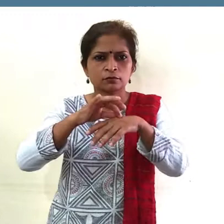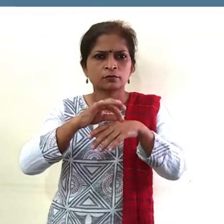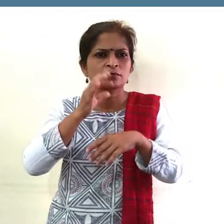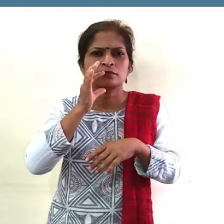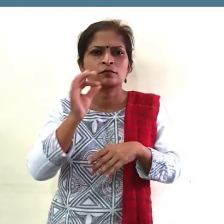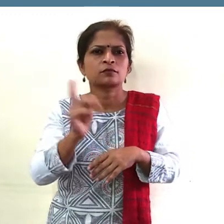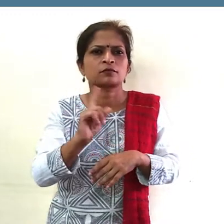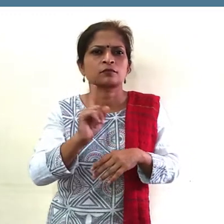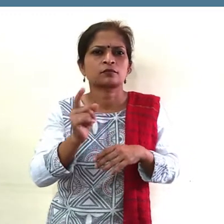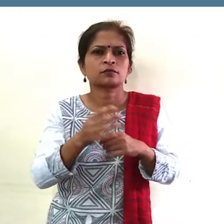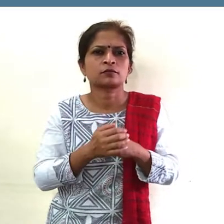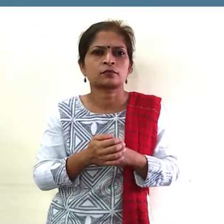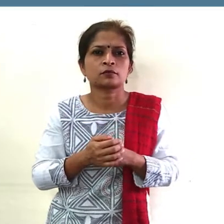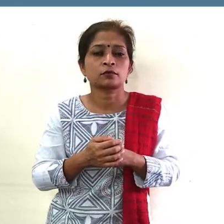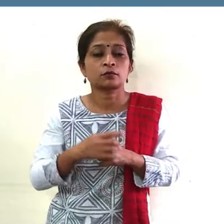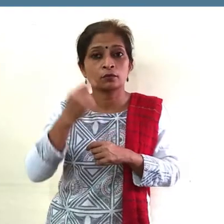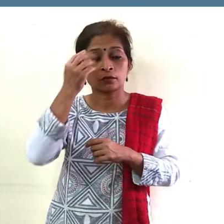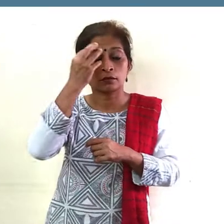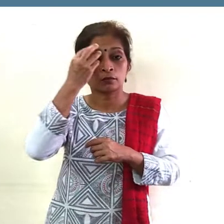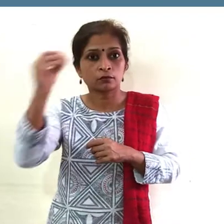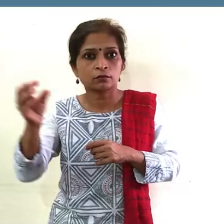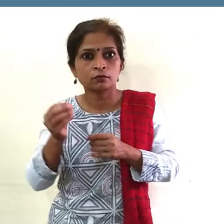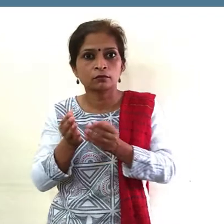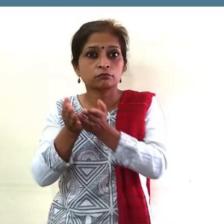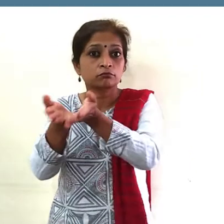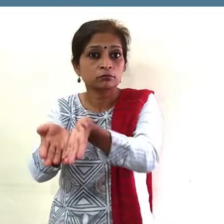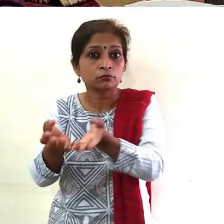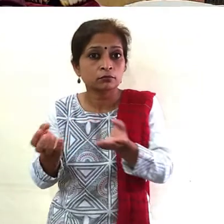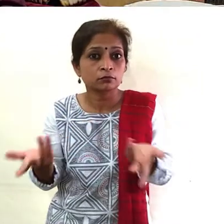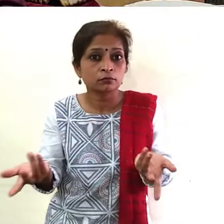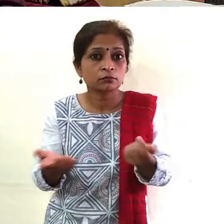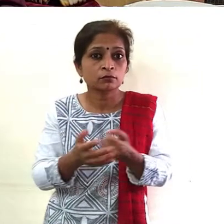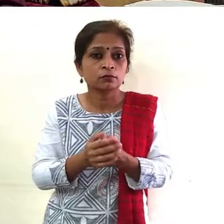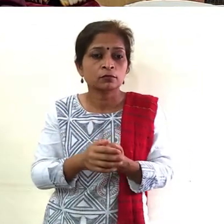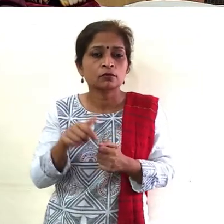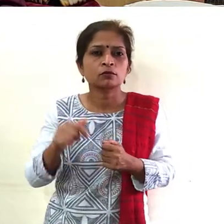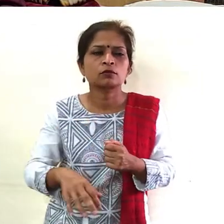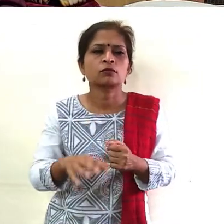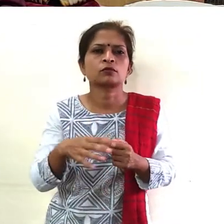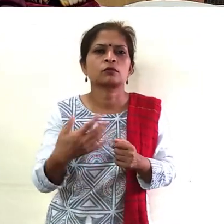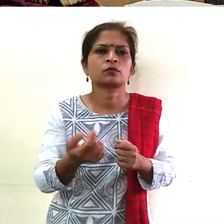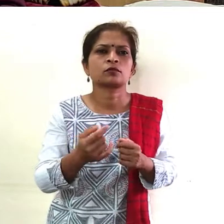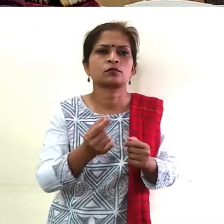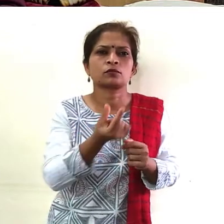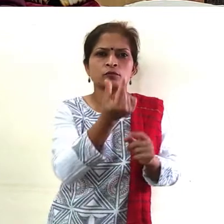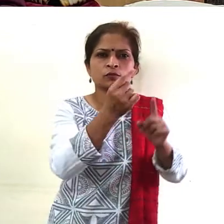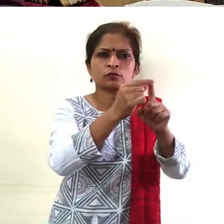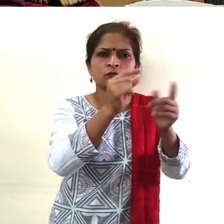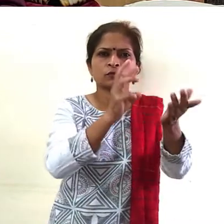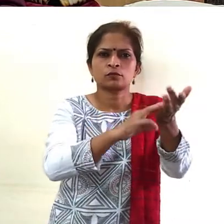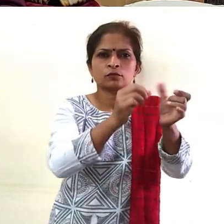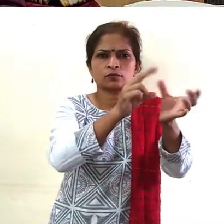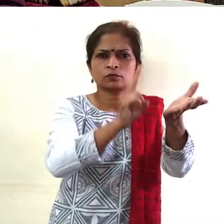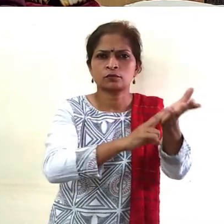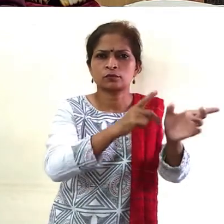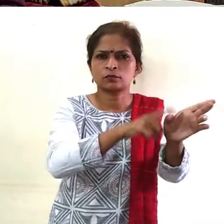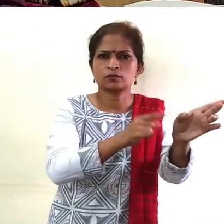मायने नहीं रखते, आंख चढ़ाने को तैयार होते हैं। वैसे ही अगर आप देखें तो उपमन्यु नाम के भी